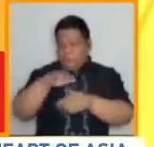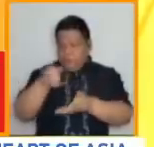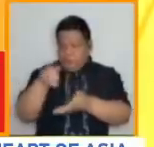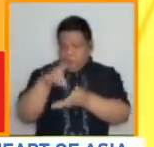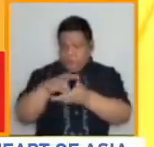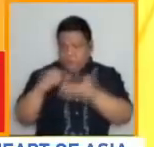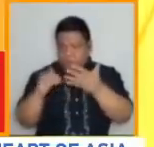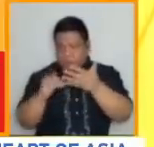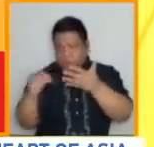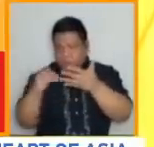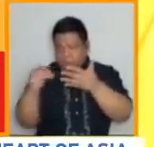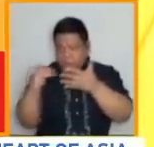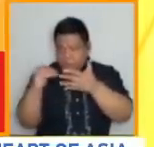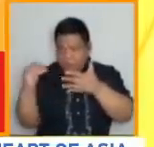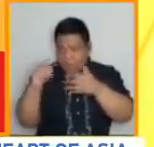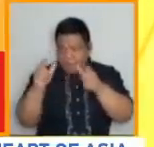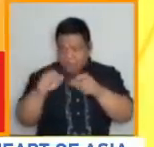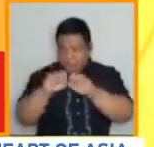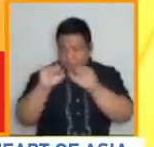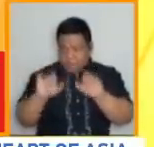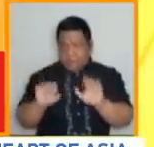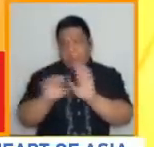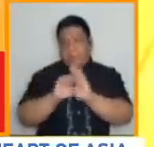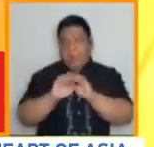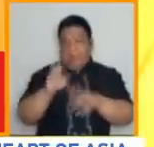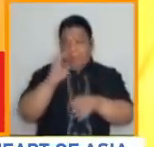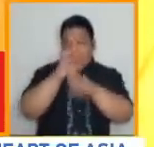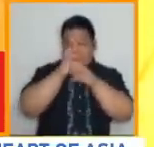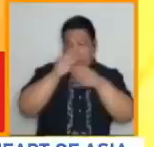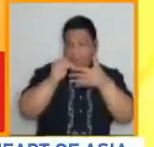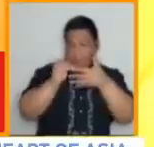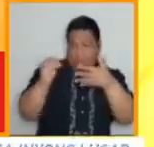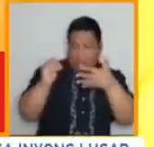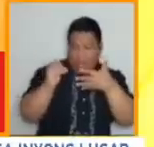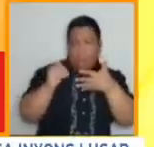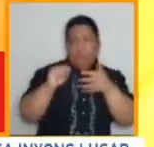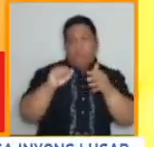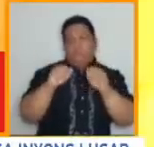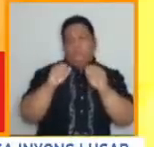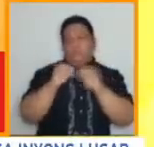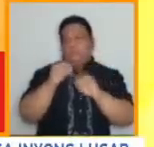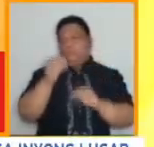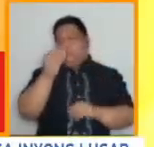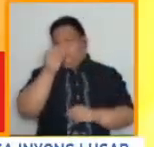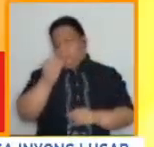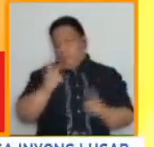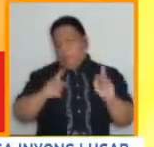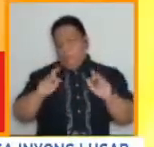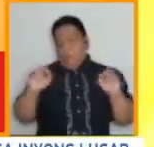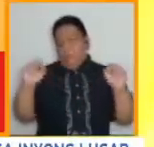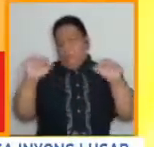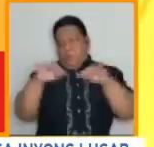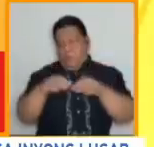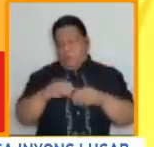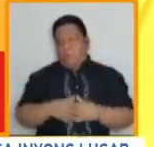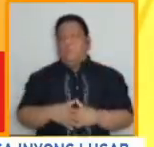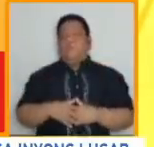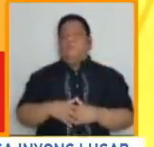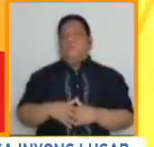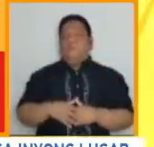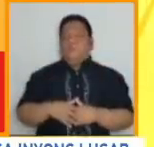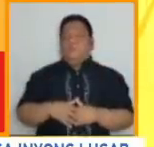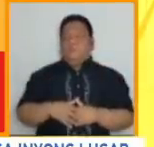mahigpit yung alert level doon, edi mas konti ang pwedeng mag-attend doon sa mga rally. Pero nababantayan niyo ba yung